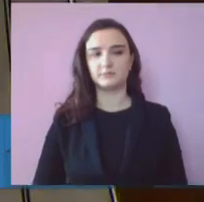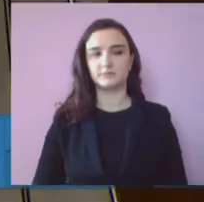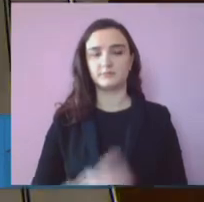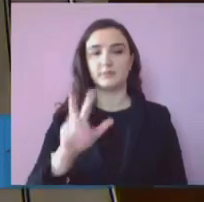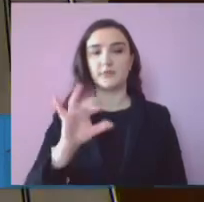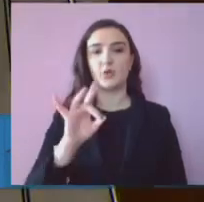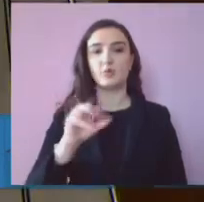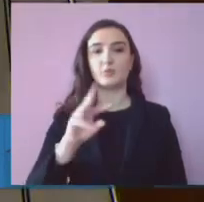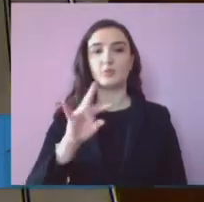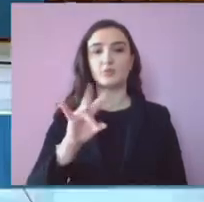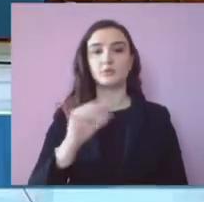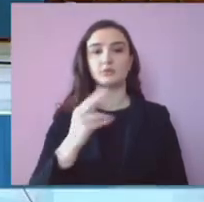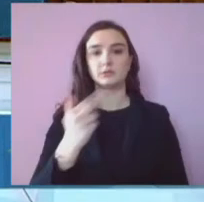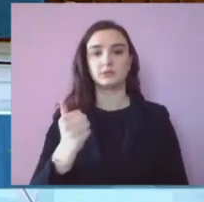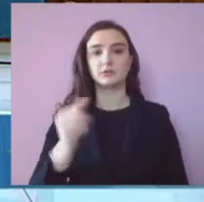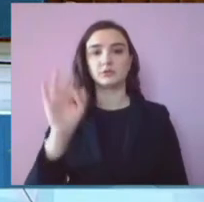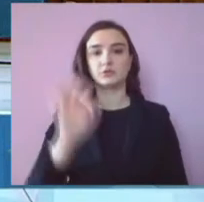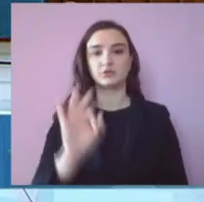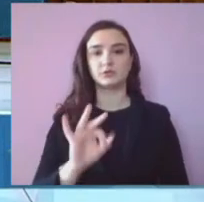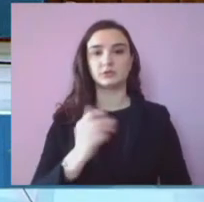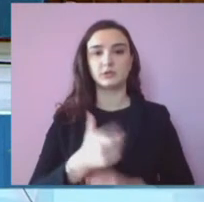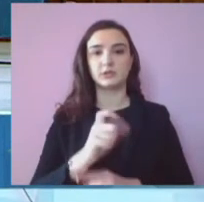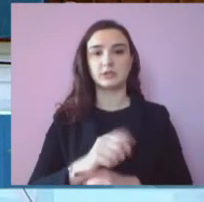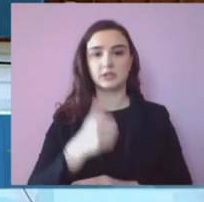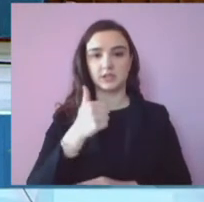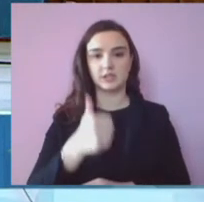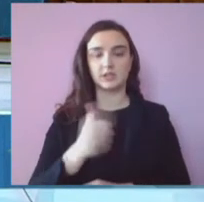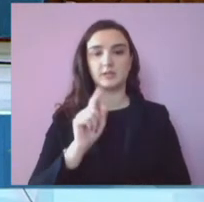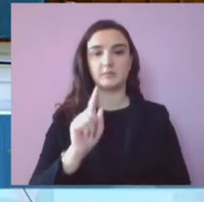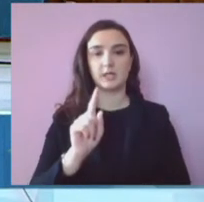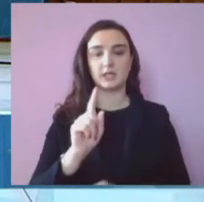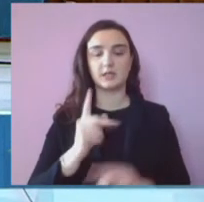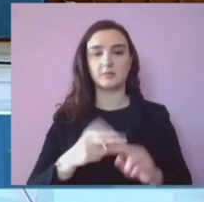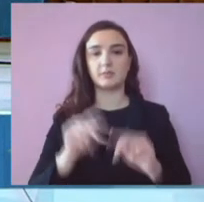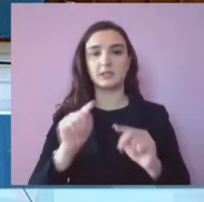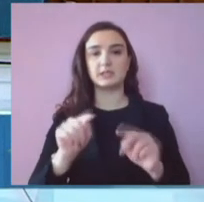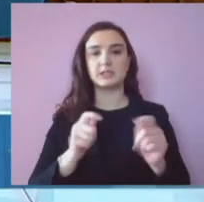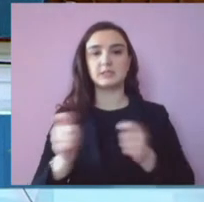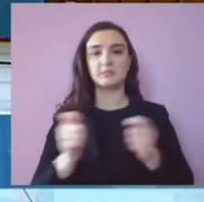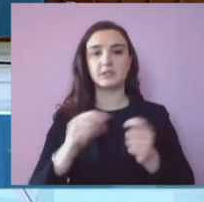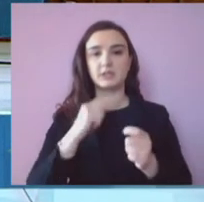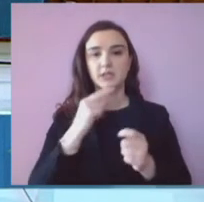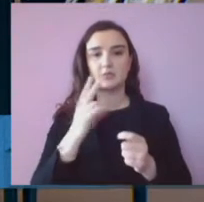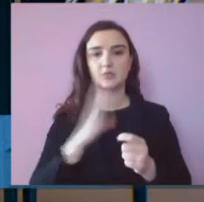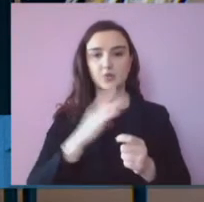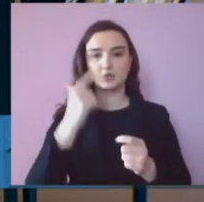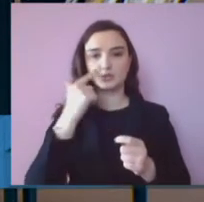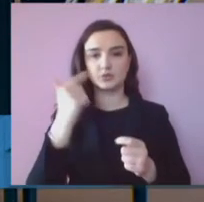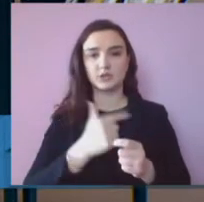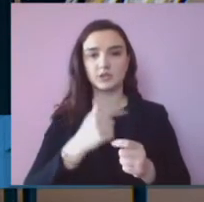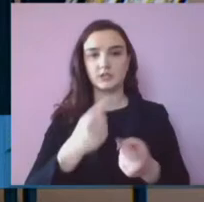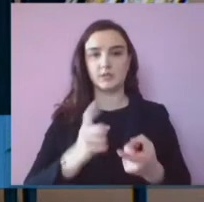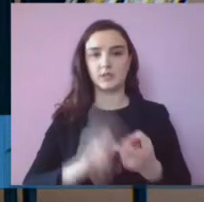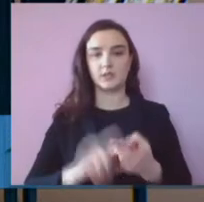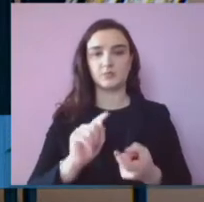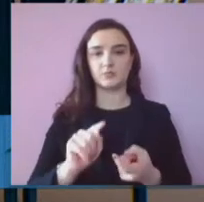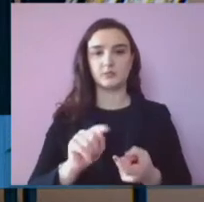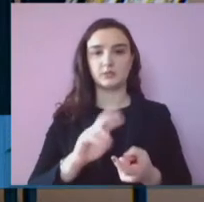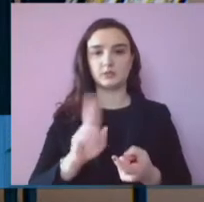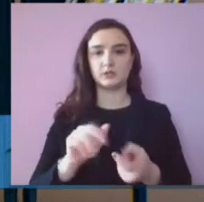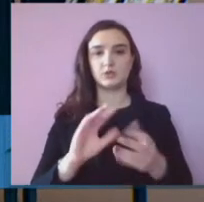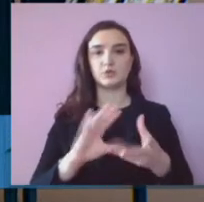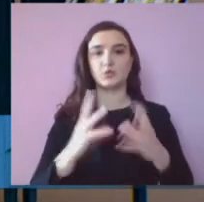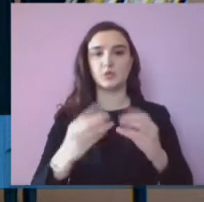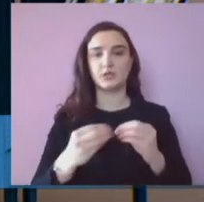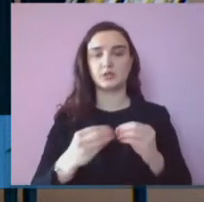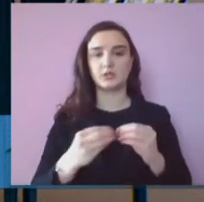ფრთხილი დამოკიდებულება ძალიან კარგია, მაგრამ ეს ფრთხილი უნდა იყოს ცოდნაზე დამყარებული და ზოგადად